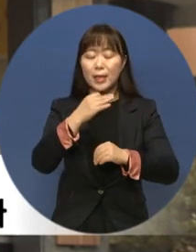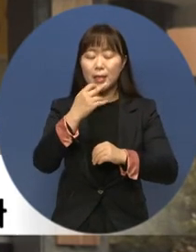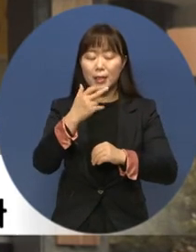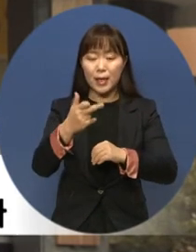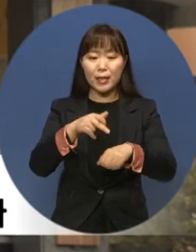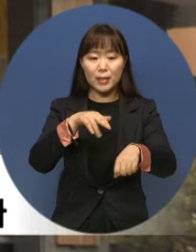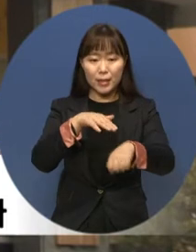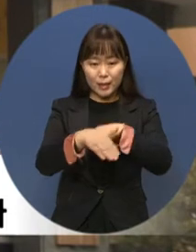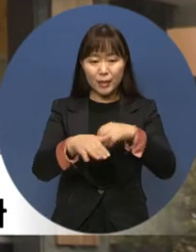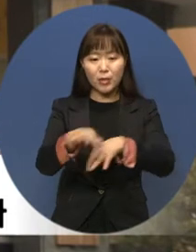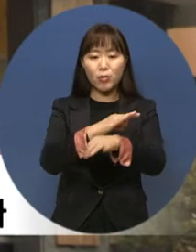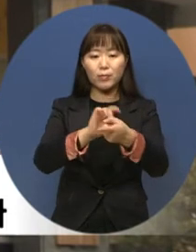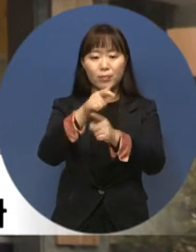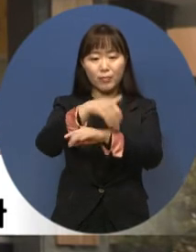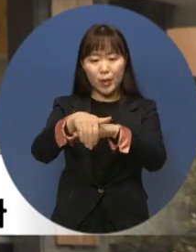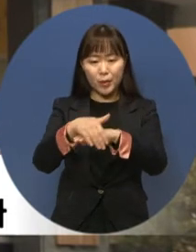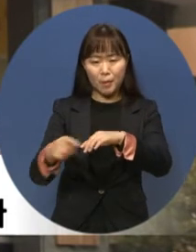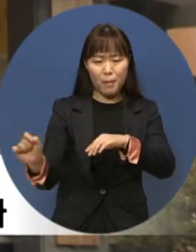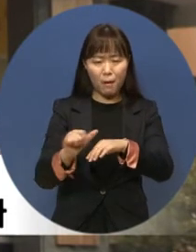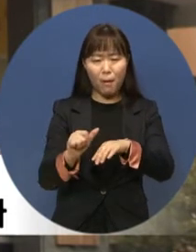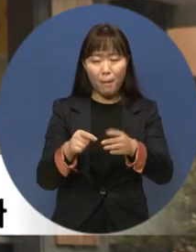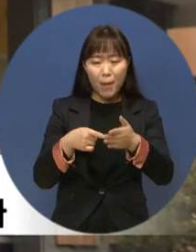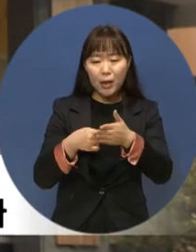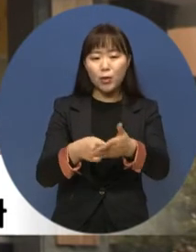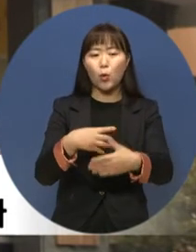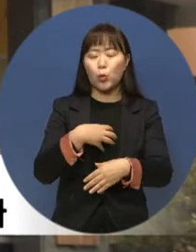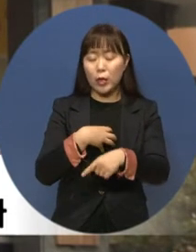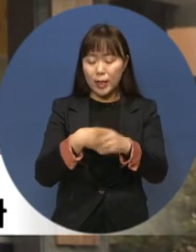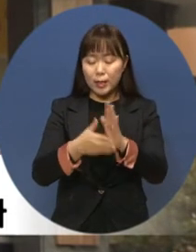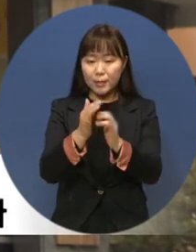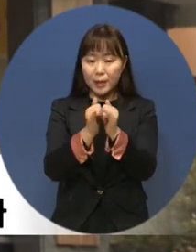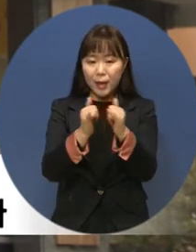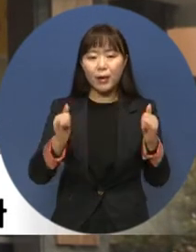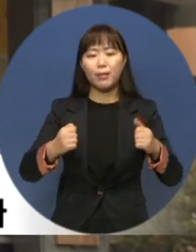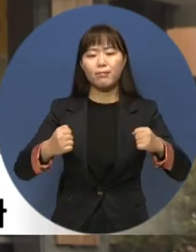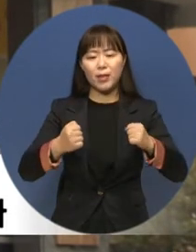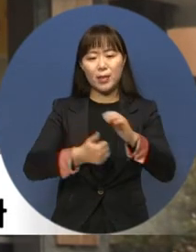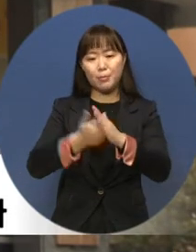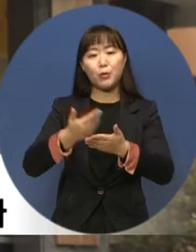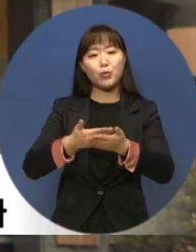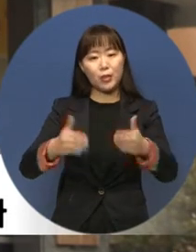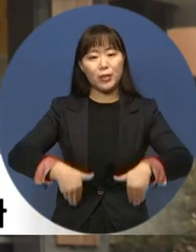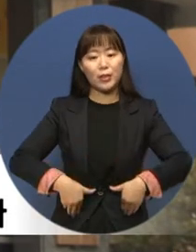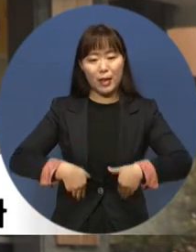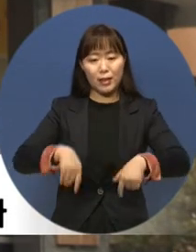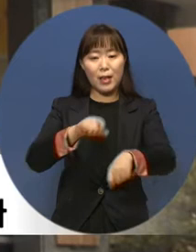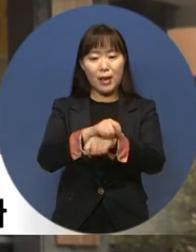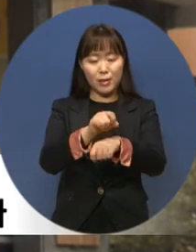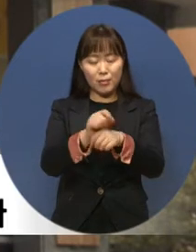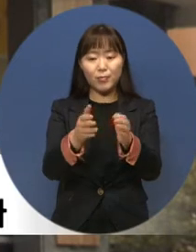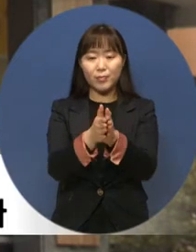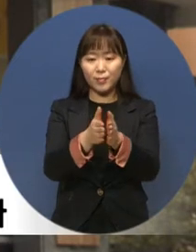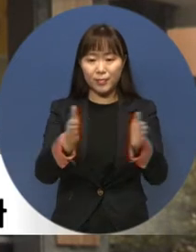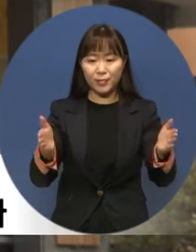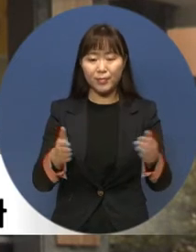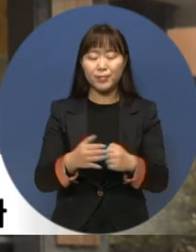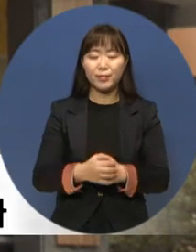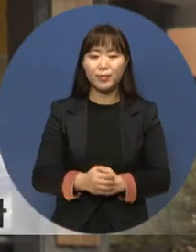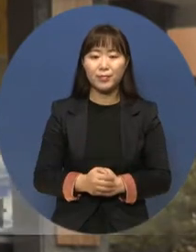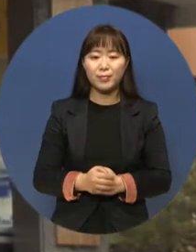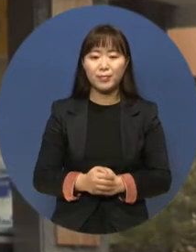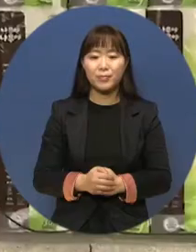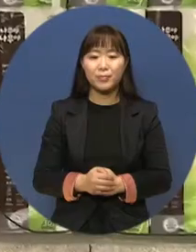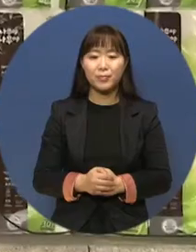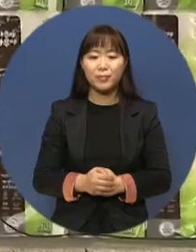경제대책을 속도감 있게 추진해서 위기에 처한 시민들에게 든든한 희망을 주는 따뜻한 행정을 펼치도록